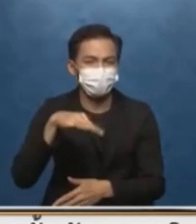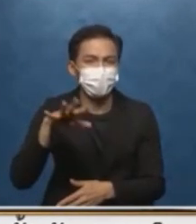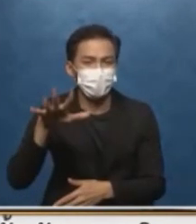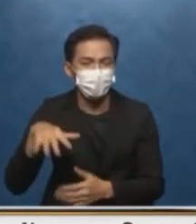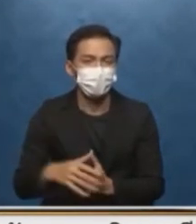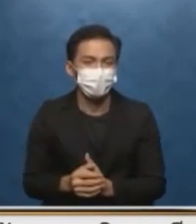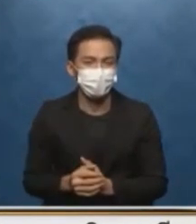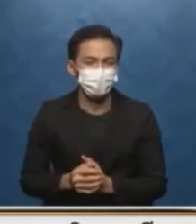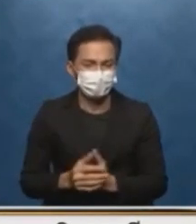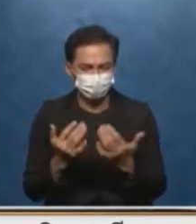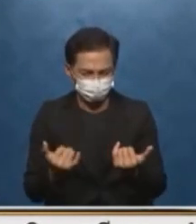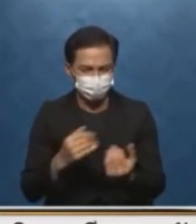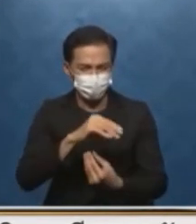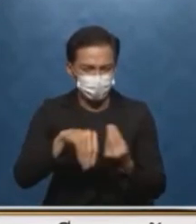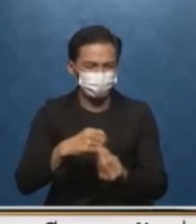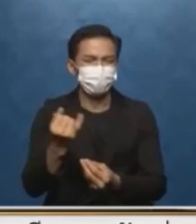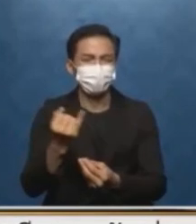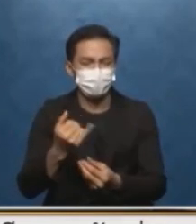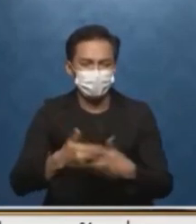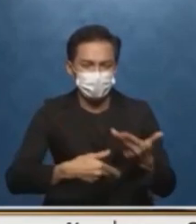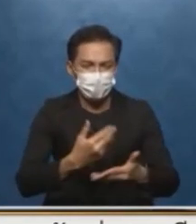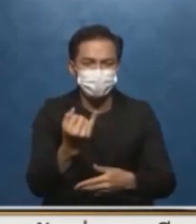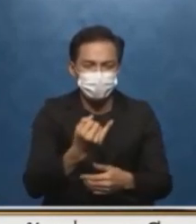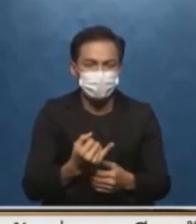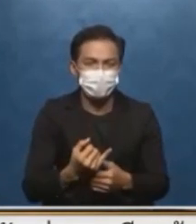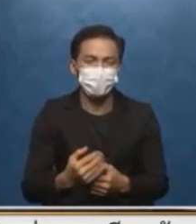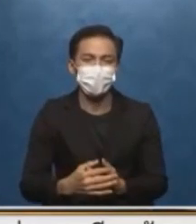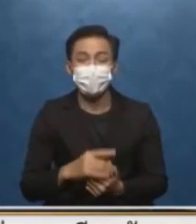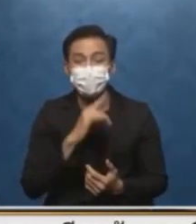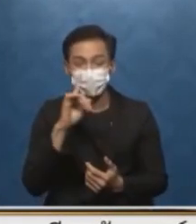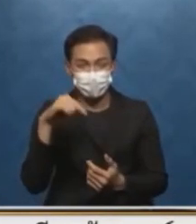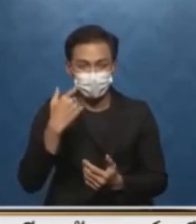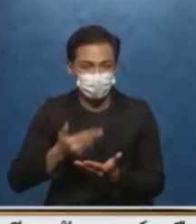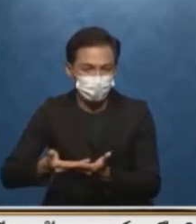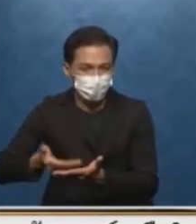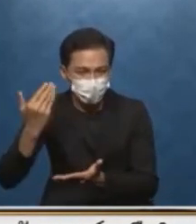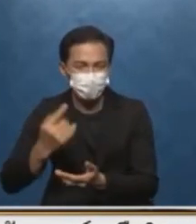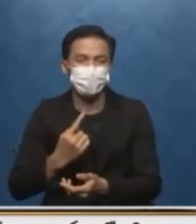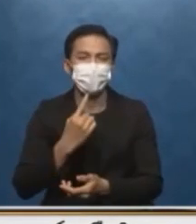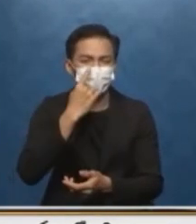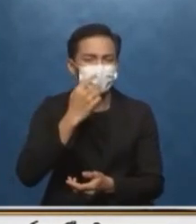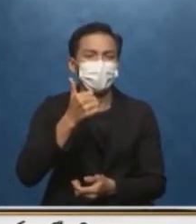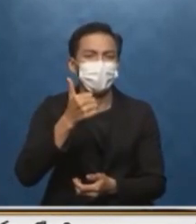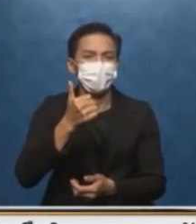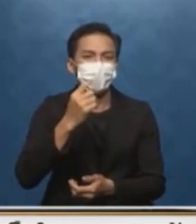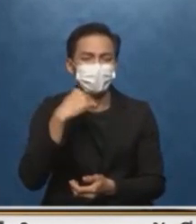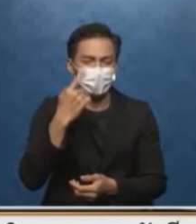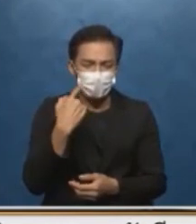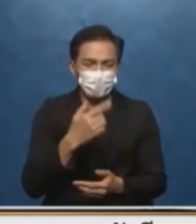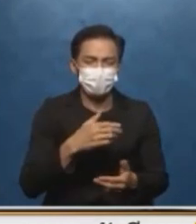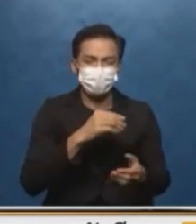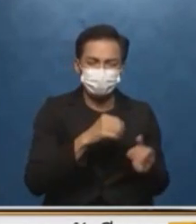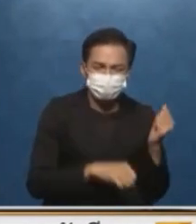ลักษณะนี้ทำกำไรเป็นกอบเป็นกำใครรวยก็ได้ตรวจคนจนก็ต้องอยู่กับความระ